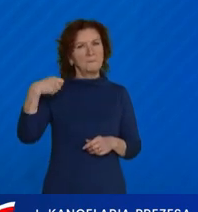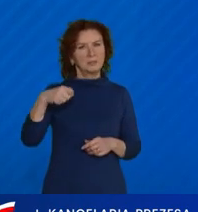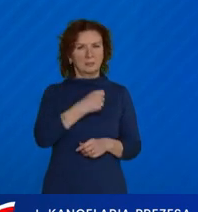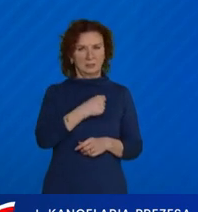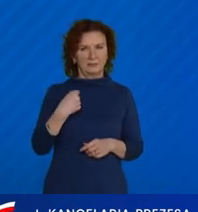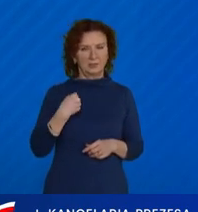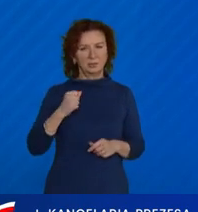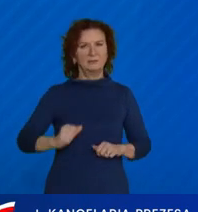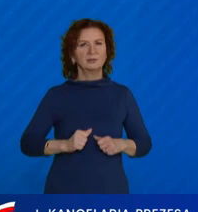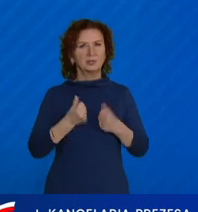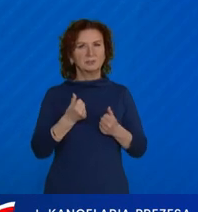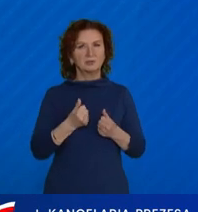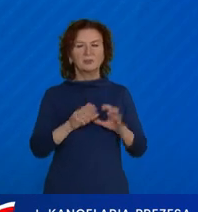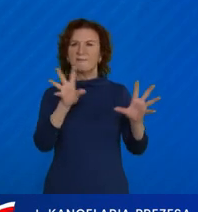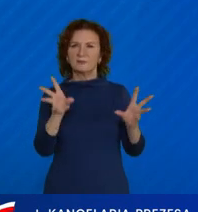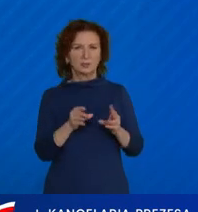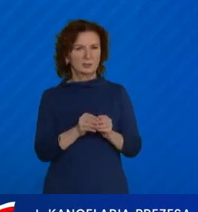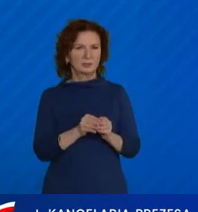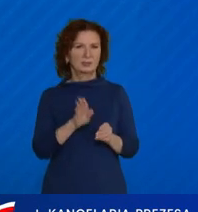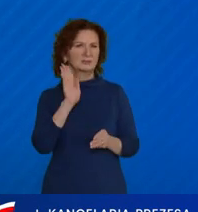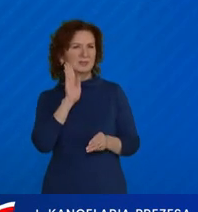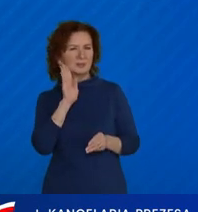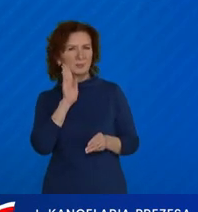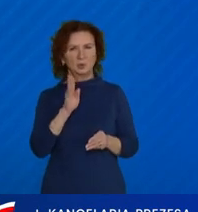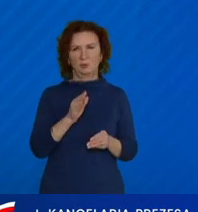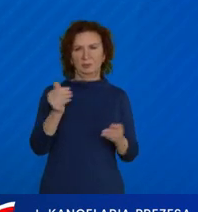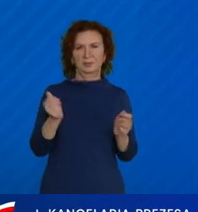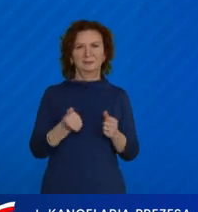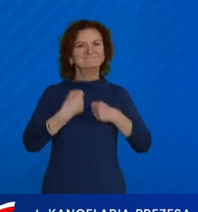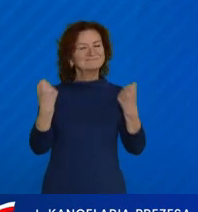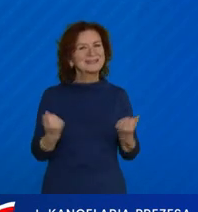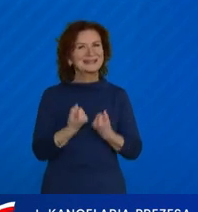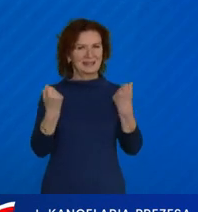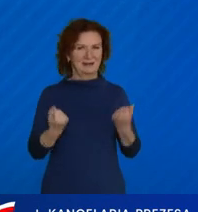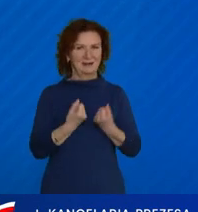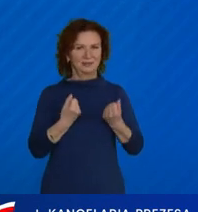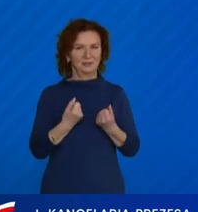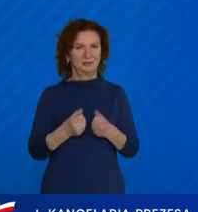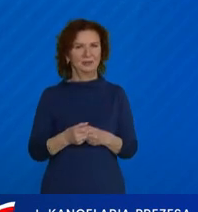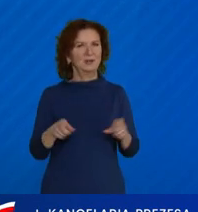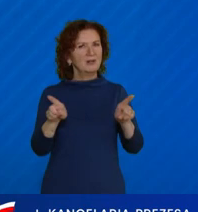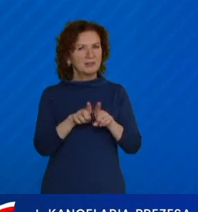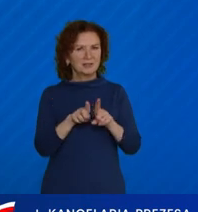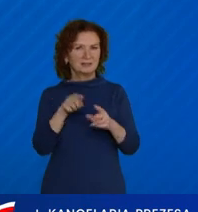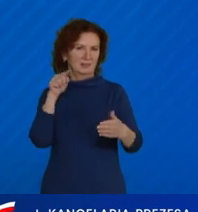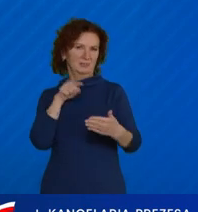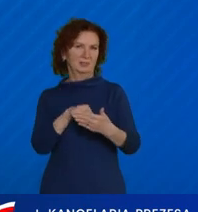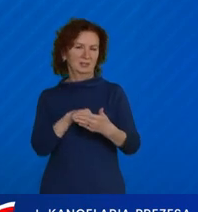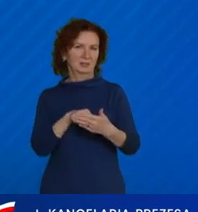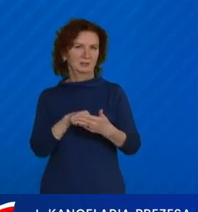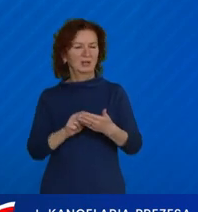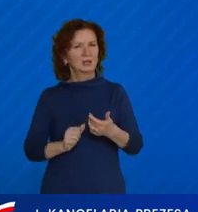naprawdę grali, wszyscy gramy do jednej działki, żebyśmy no, naprawdę też ważyli słowa,